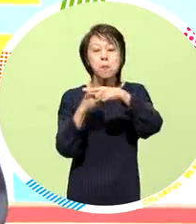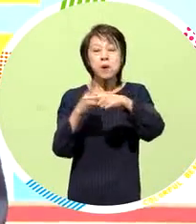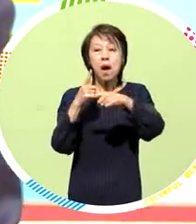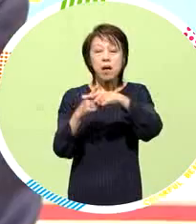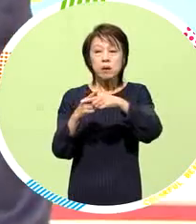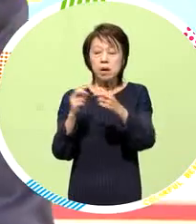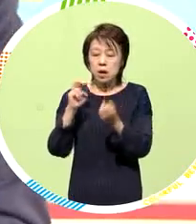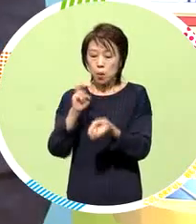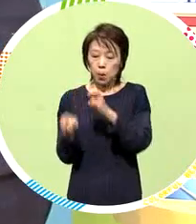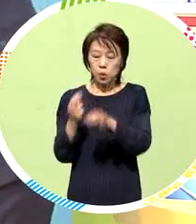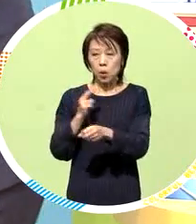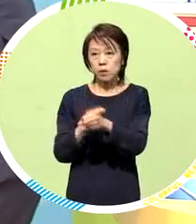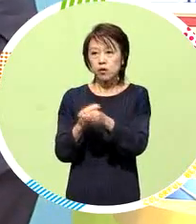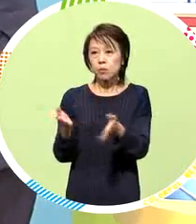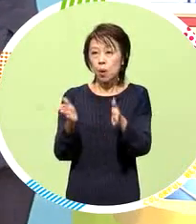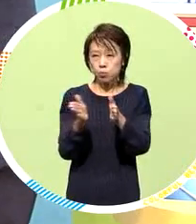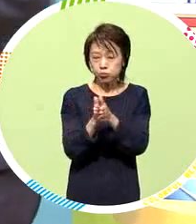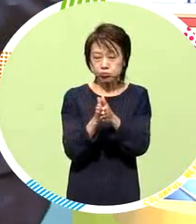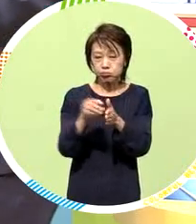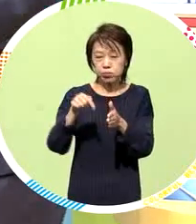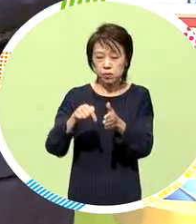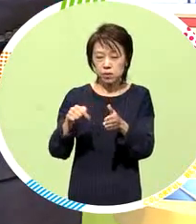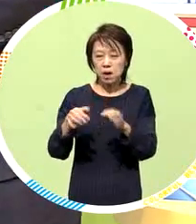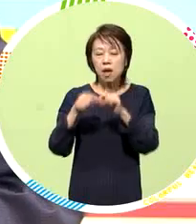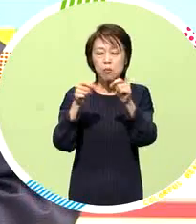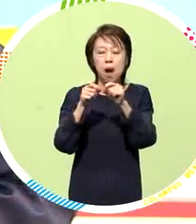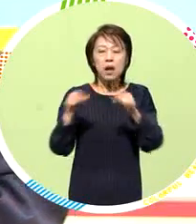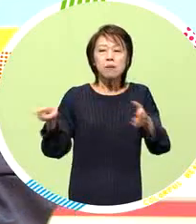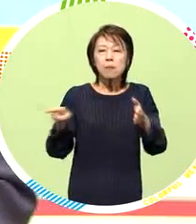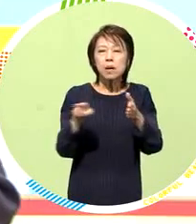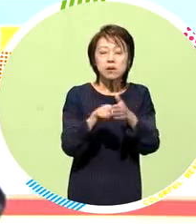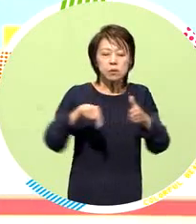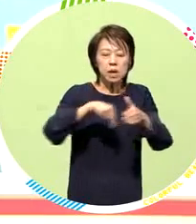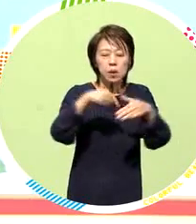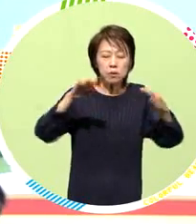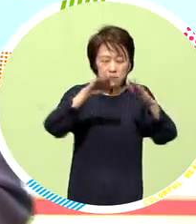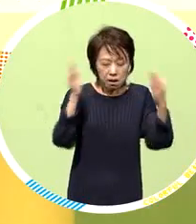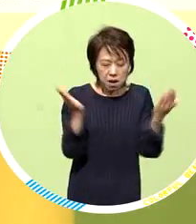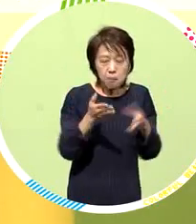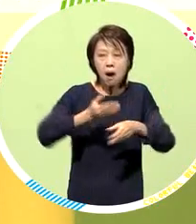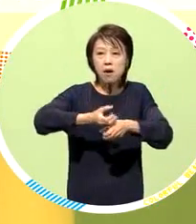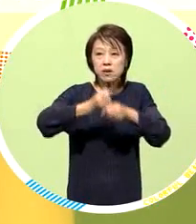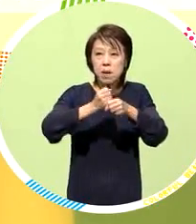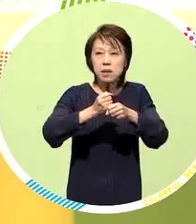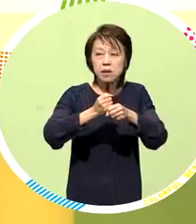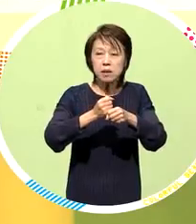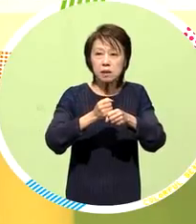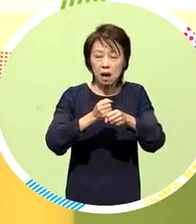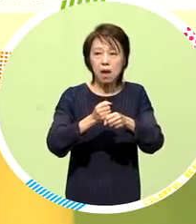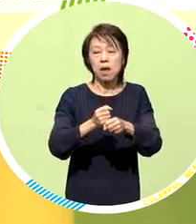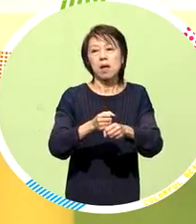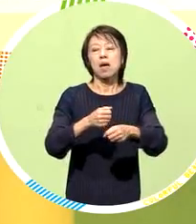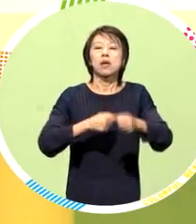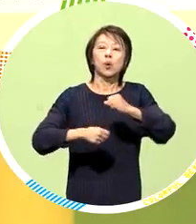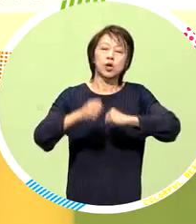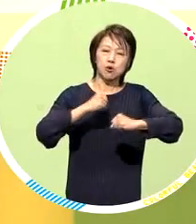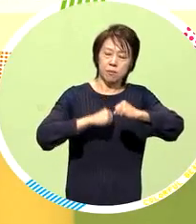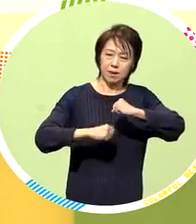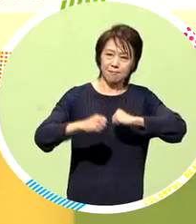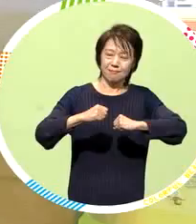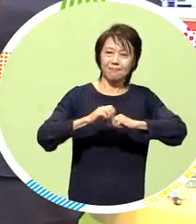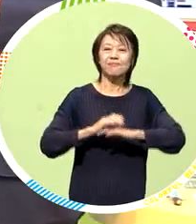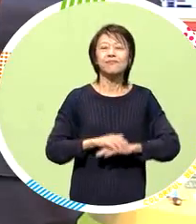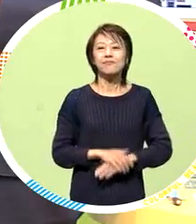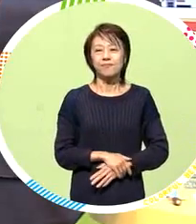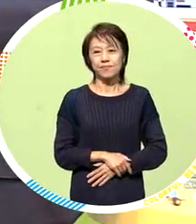とこれ今までいったこと等だりに集めたヘルスケアニューフロンティアという政策これをさらに進めていこういうことです